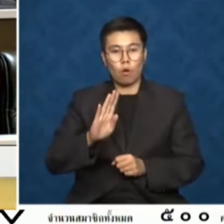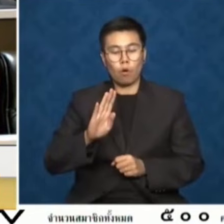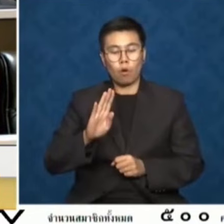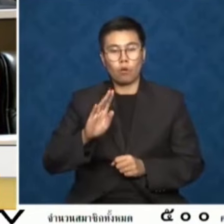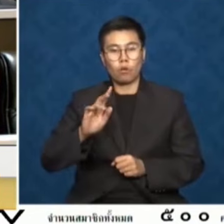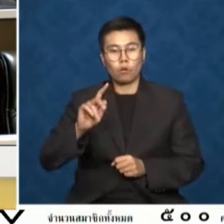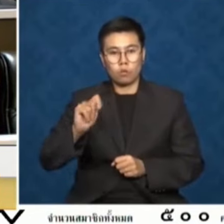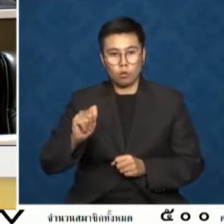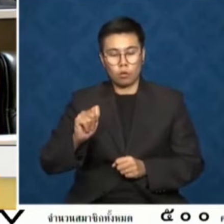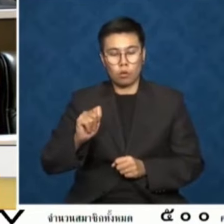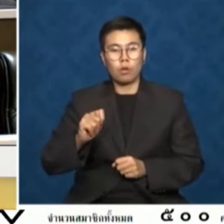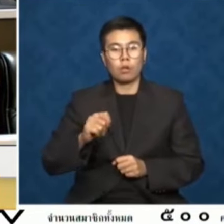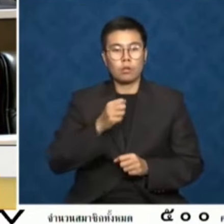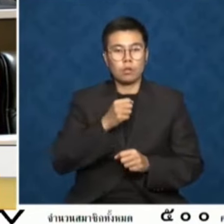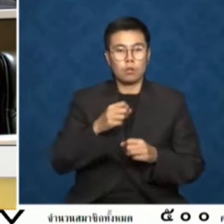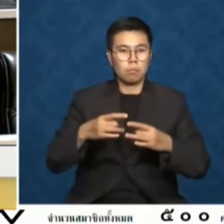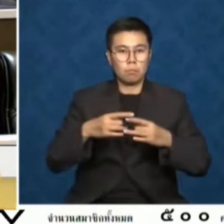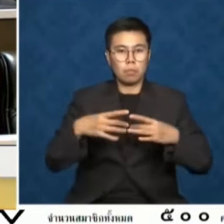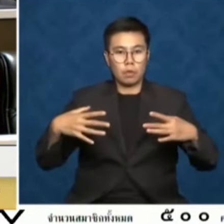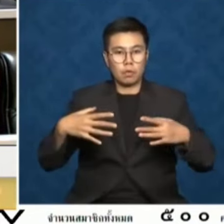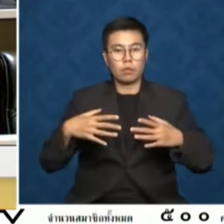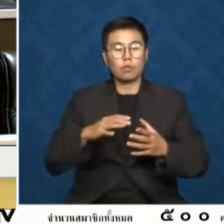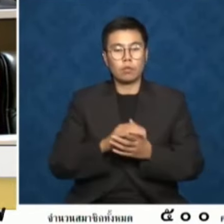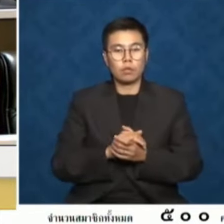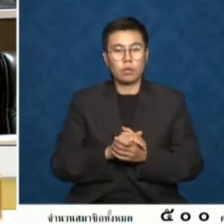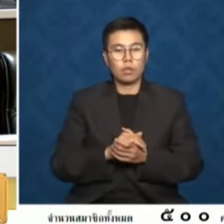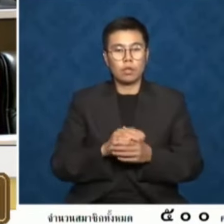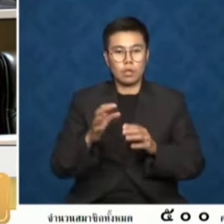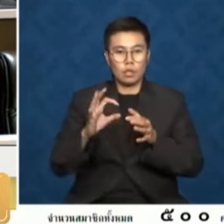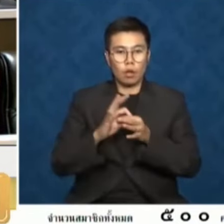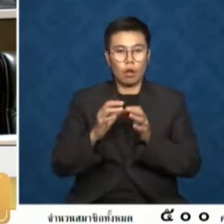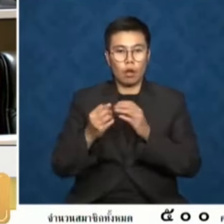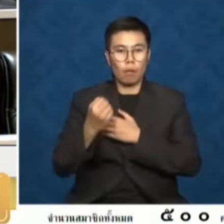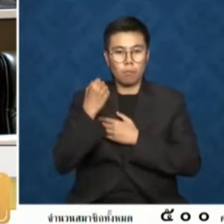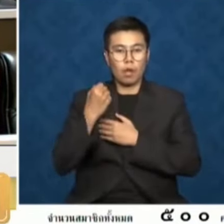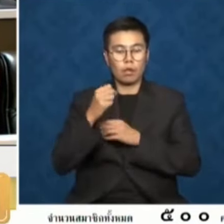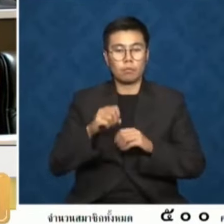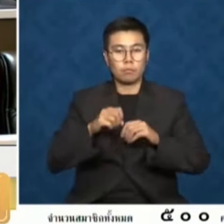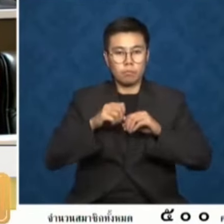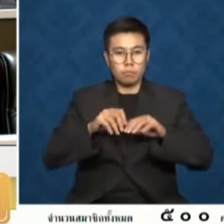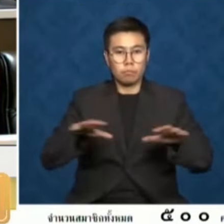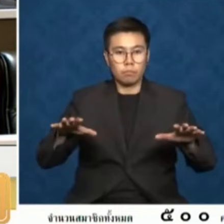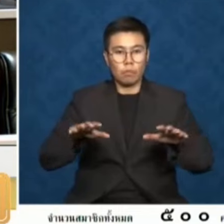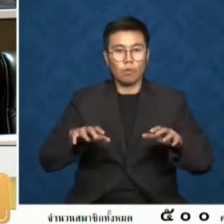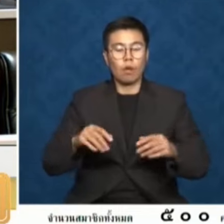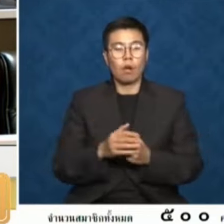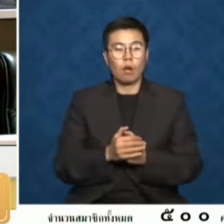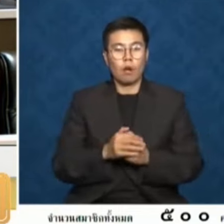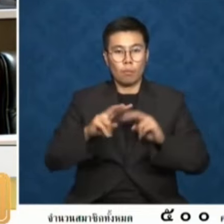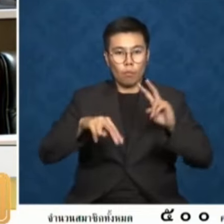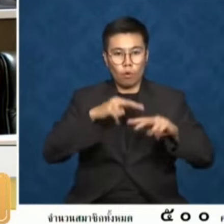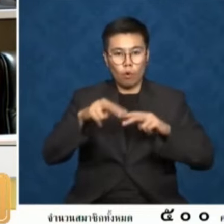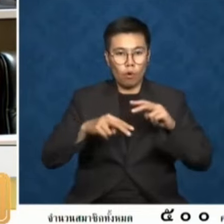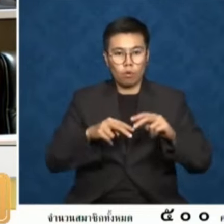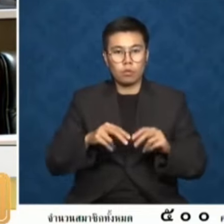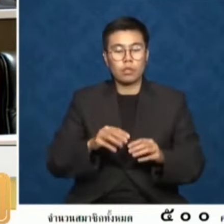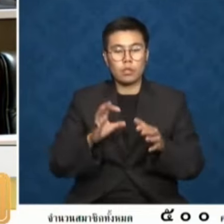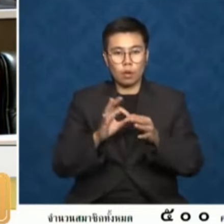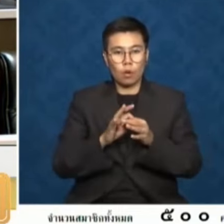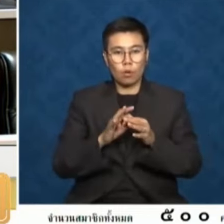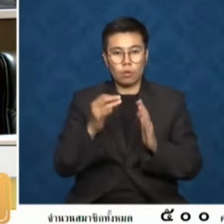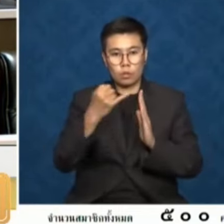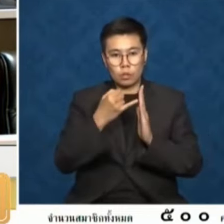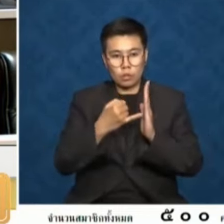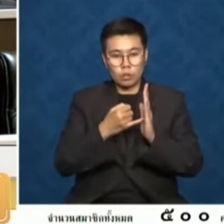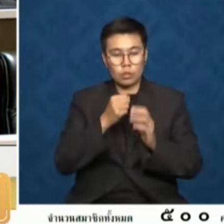ไกดังกล่าวขัดหลักการกระจายอำนาจให้แก่องค์กรปกครองส่วนท้องถิ่นทำ